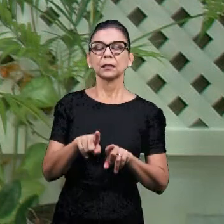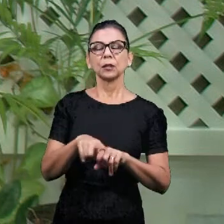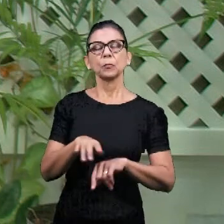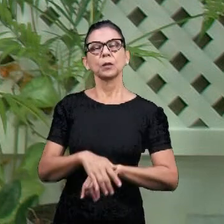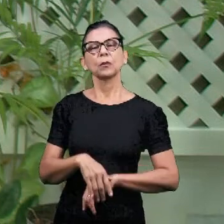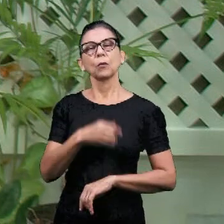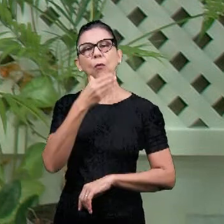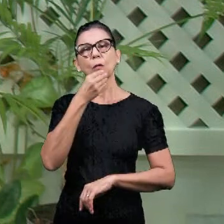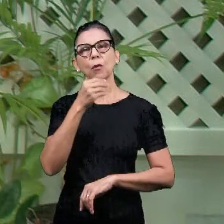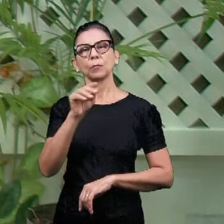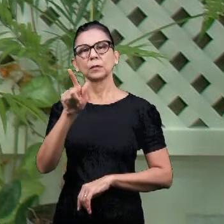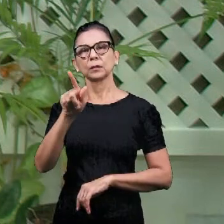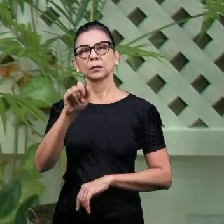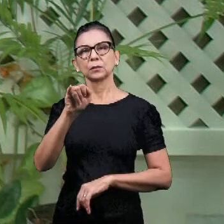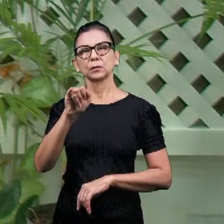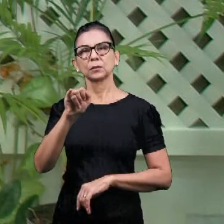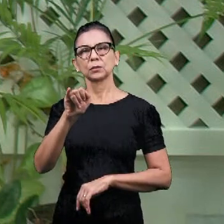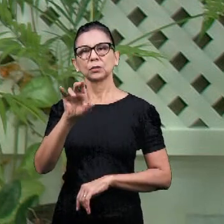Gédéon,